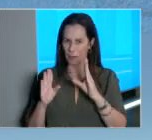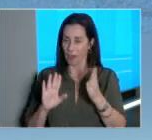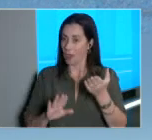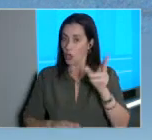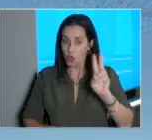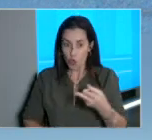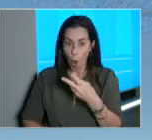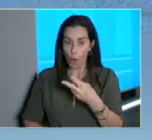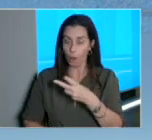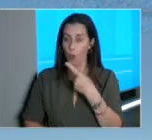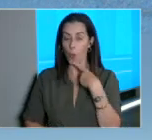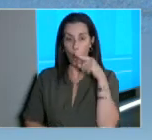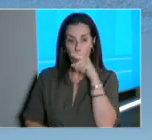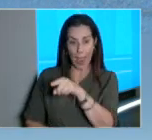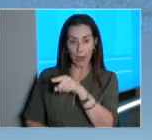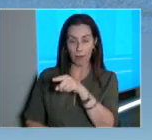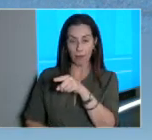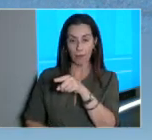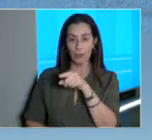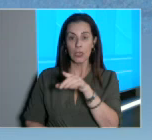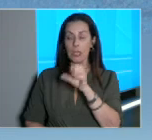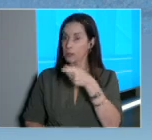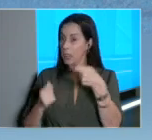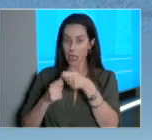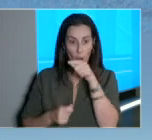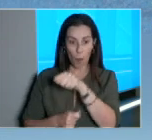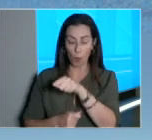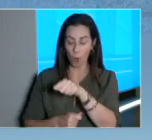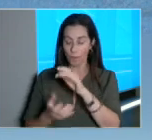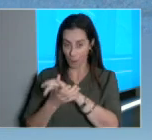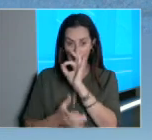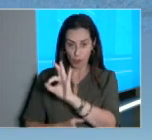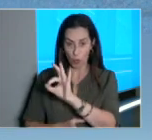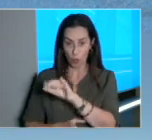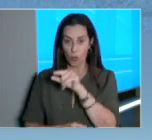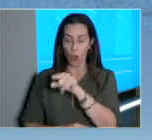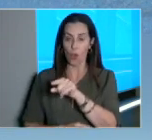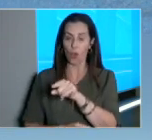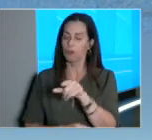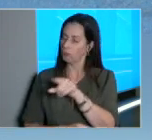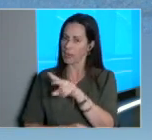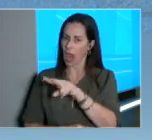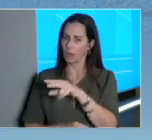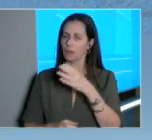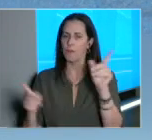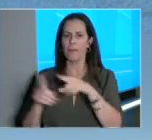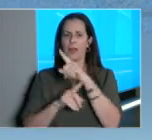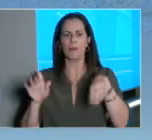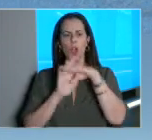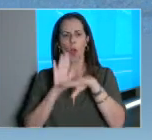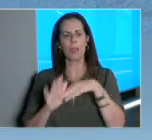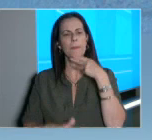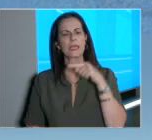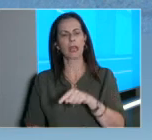פעם נוספת מצעיר השר סמוטריץ' שאם זה היה תלוי בו ובחבריו, הוא והם היו מבטלים את החוקים